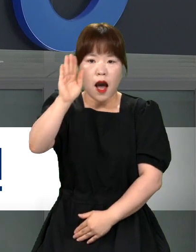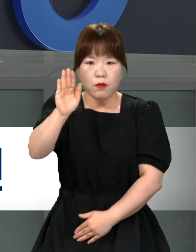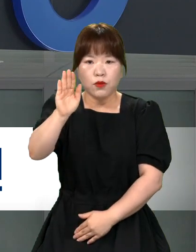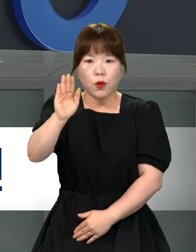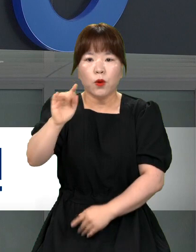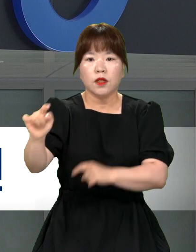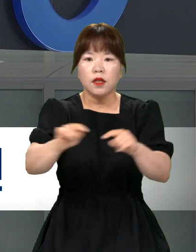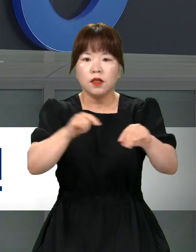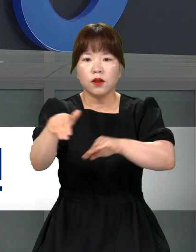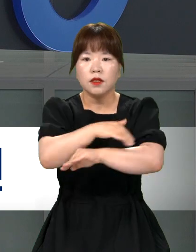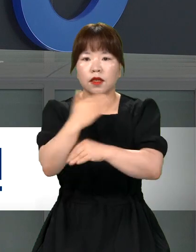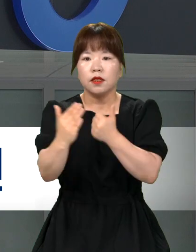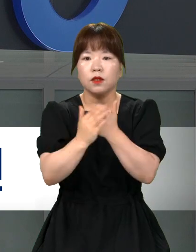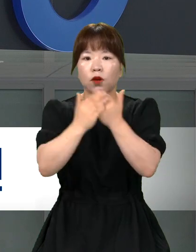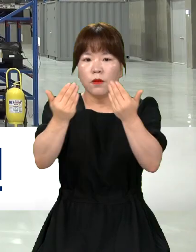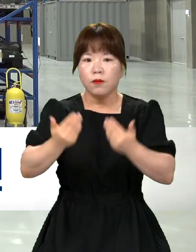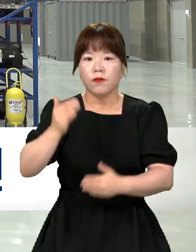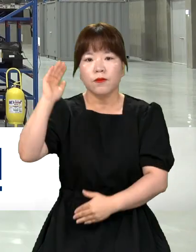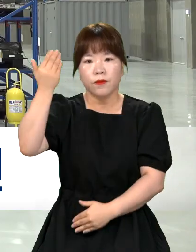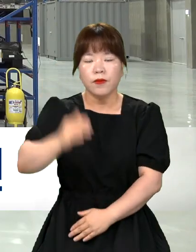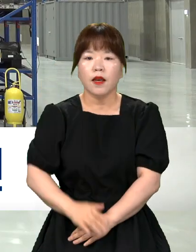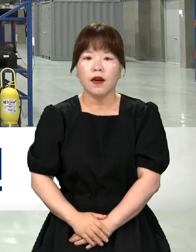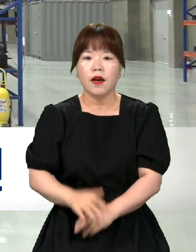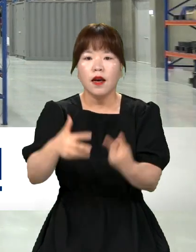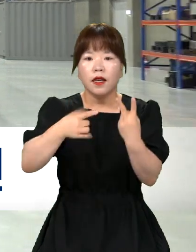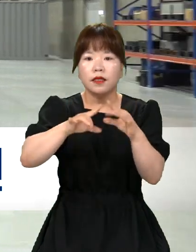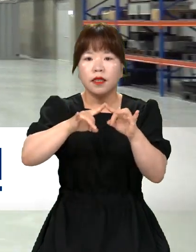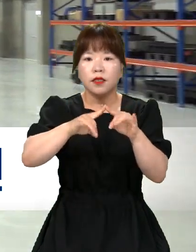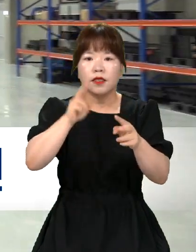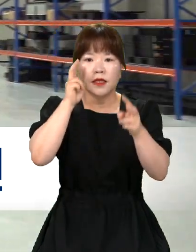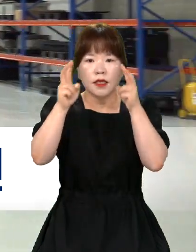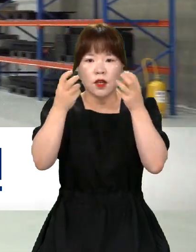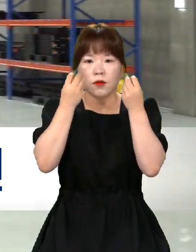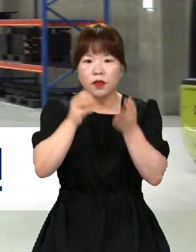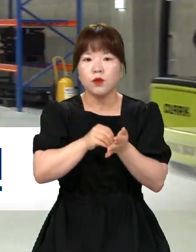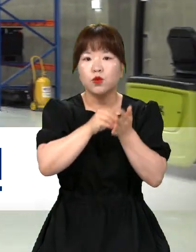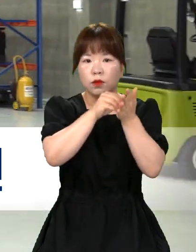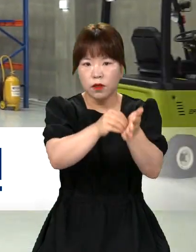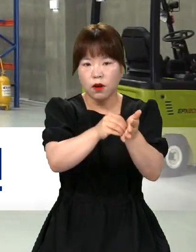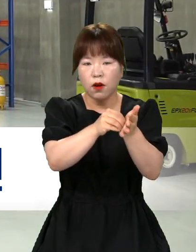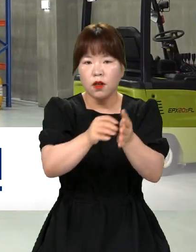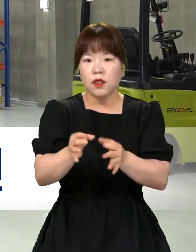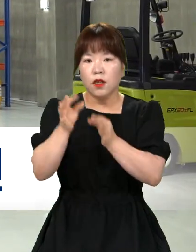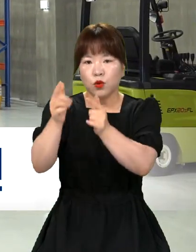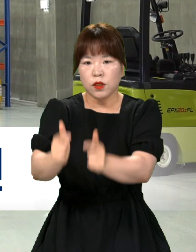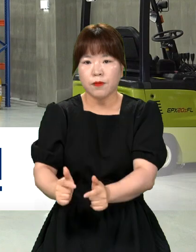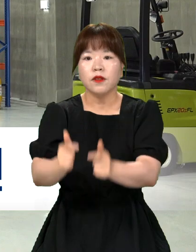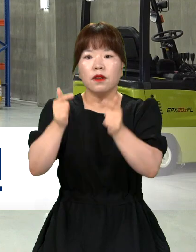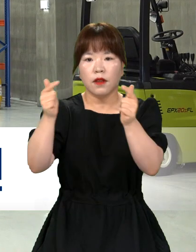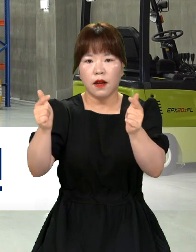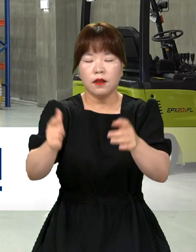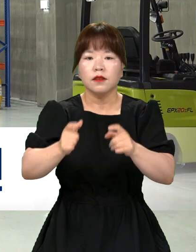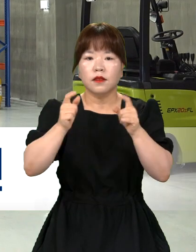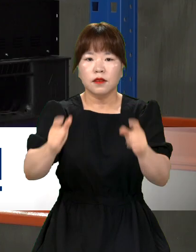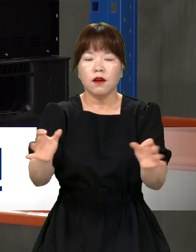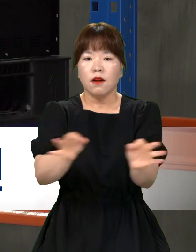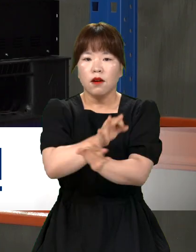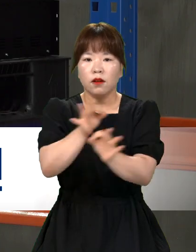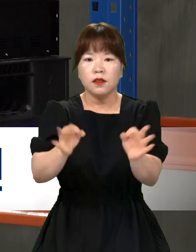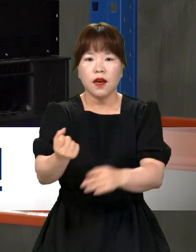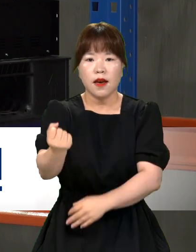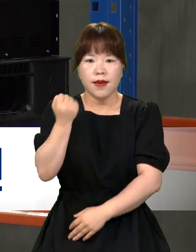대대적인 정책 지원을 받게 됩니다 이에 2차전지 기업들의 신규 입주와 증설투자가 폭발적으로